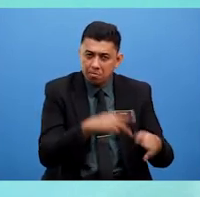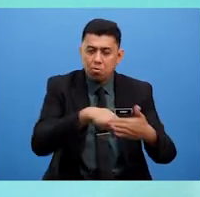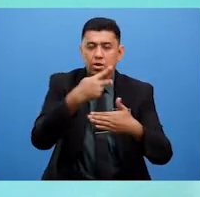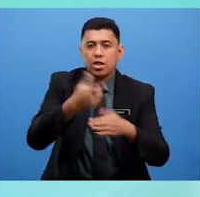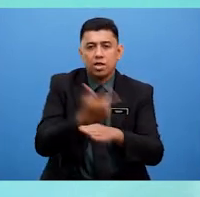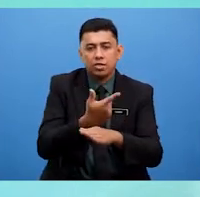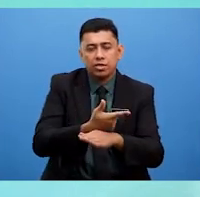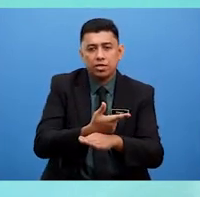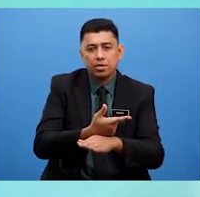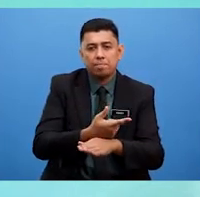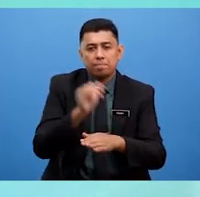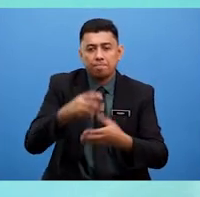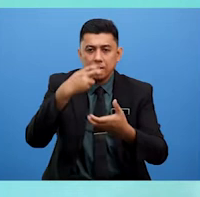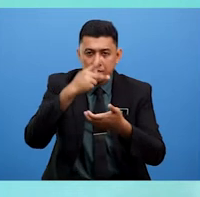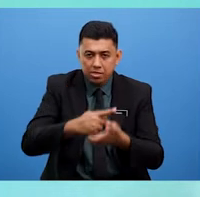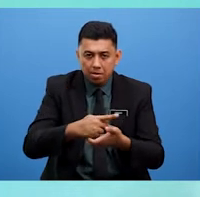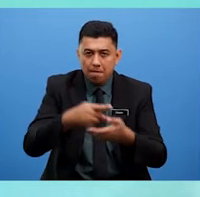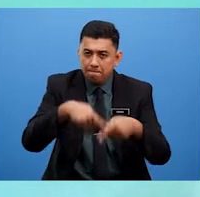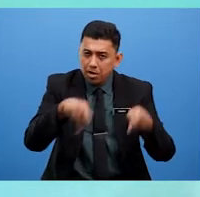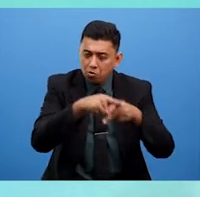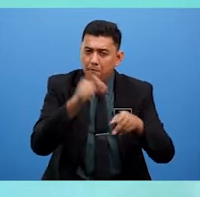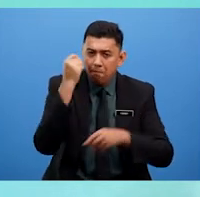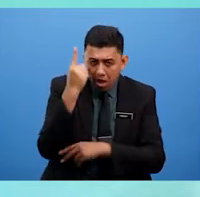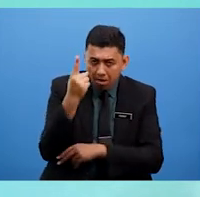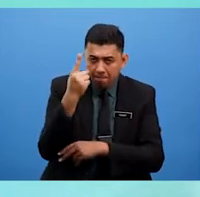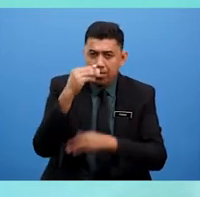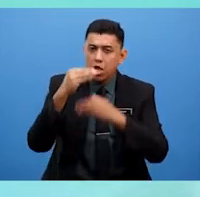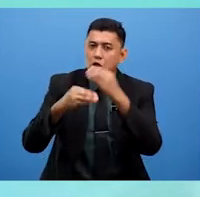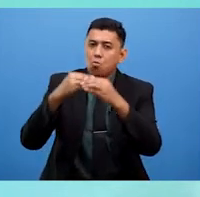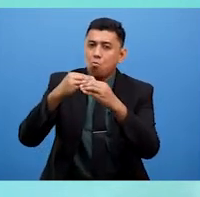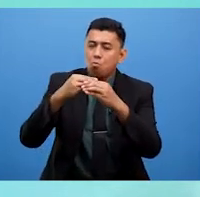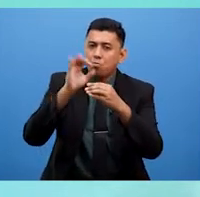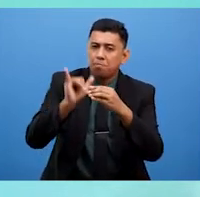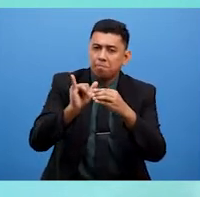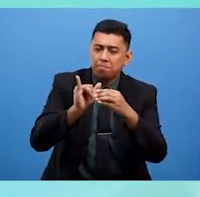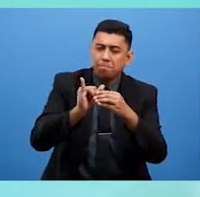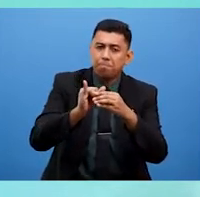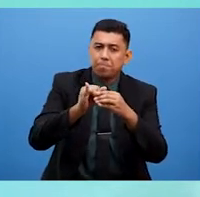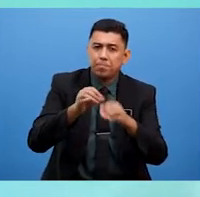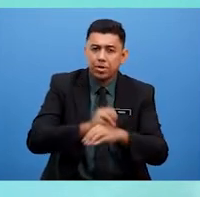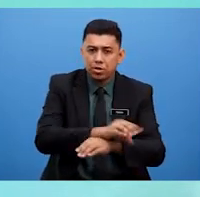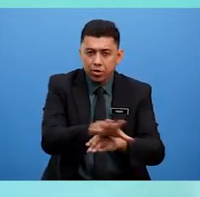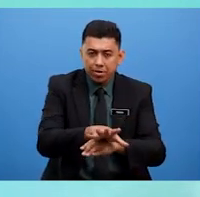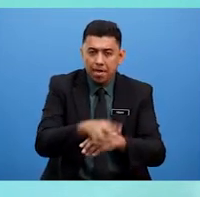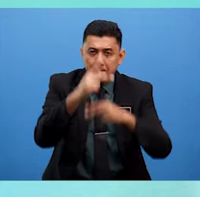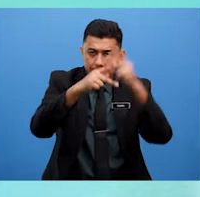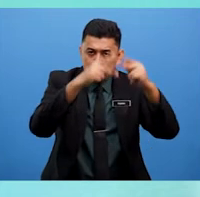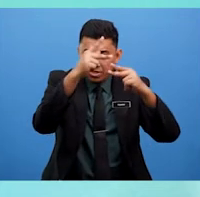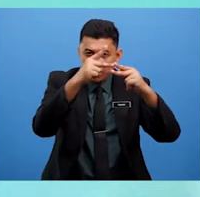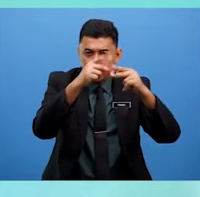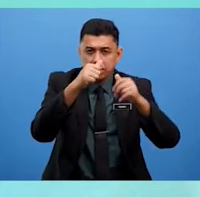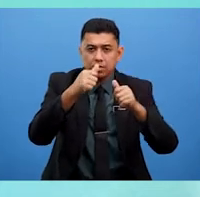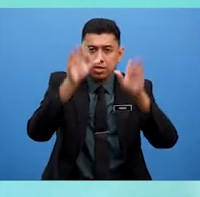yang berkesan perlu memahami komponen yang mempengaruhi prestasi atlet atau pemain. Senaraikan komponen tersebut.